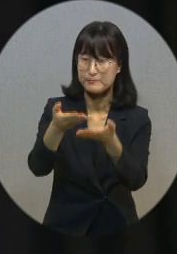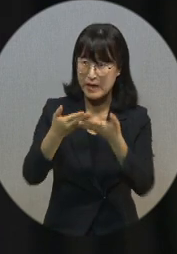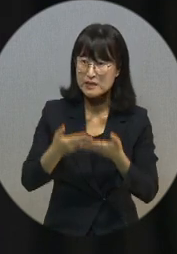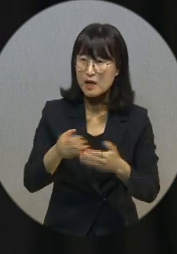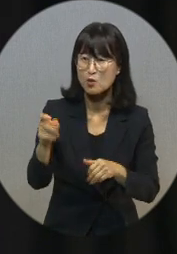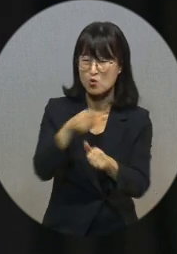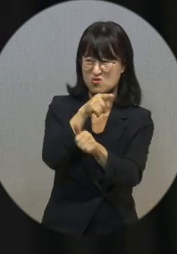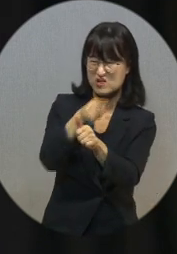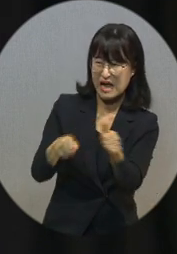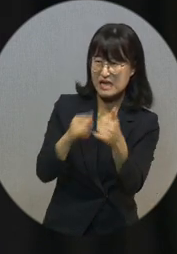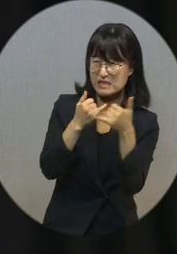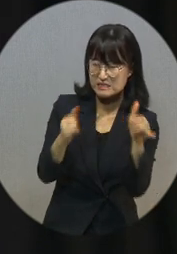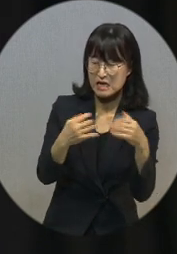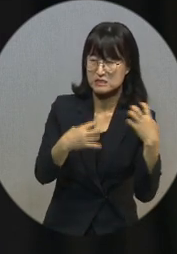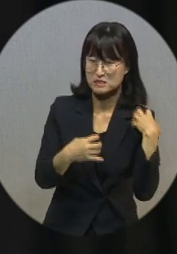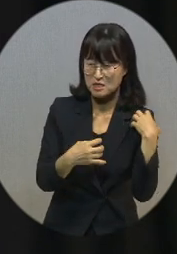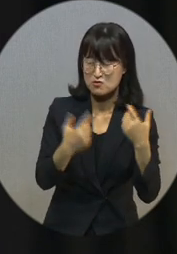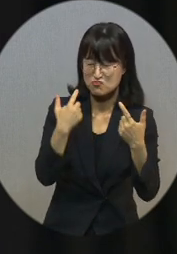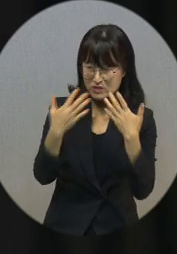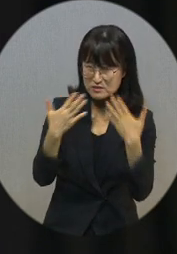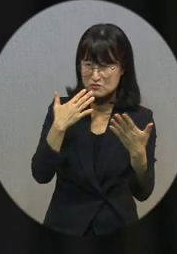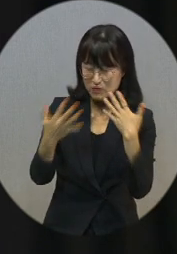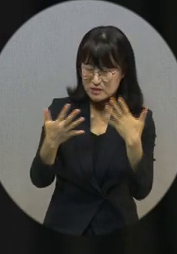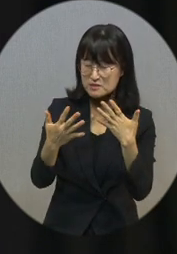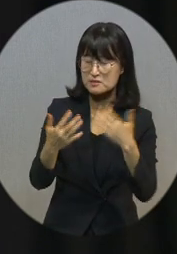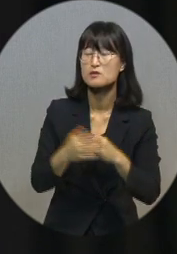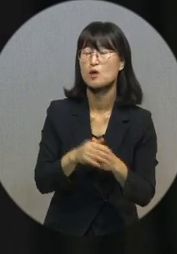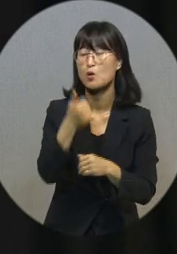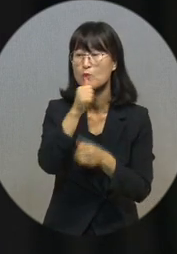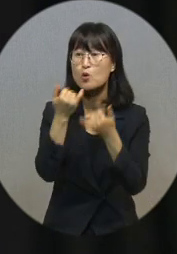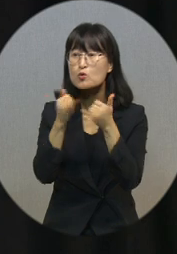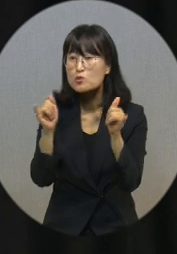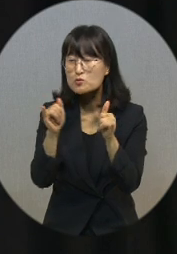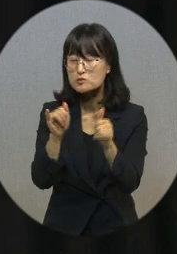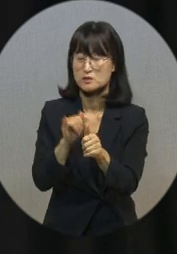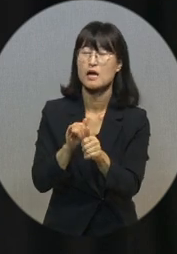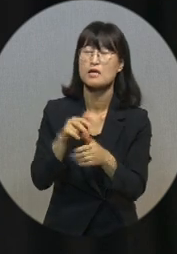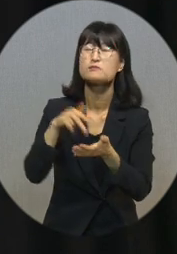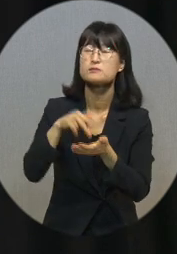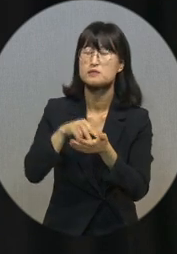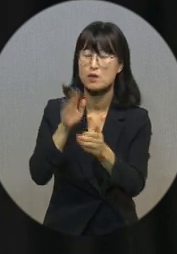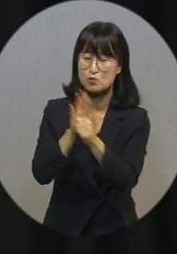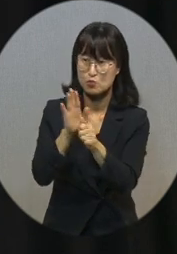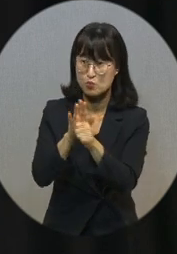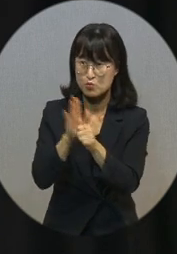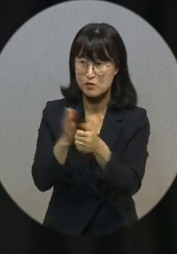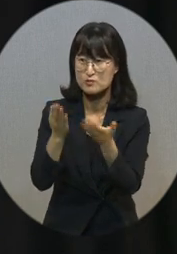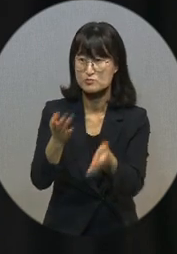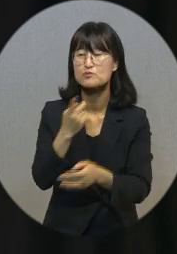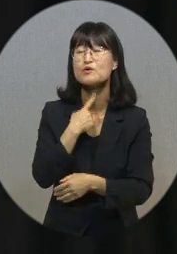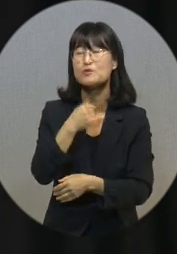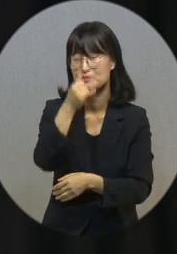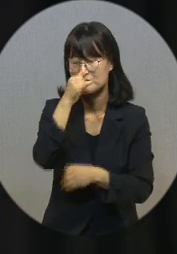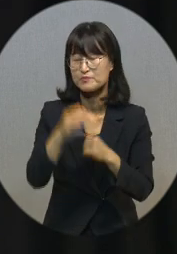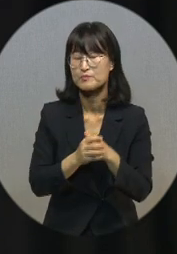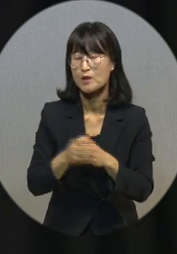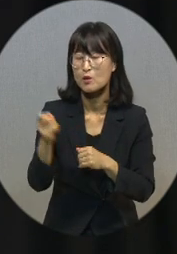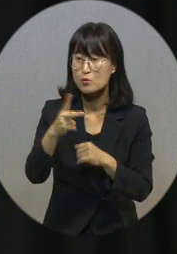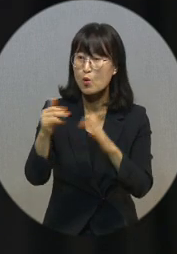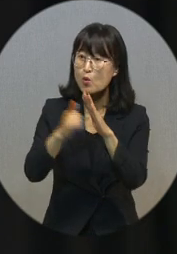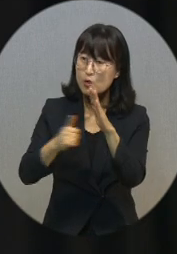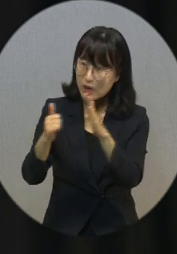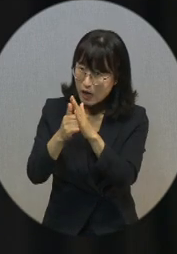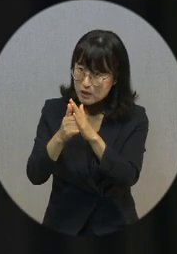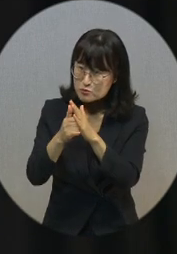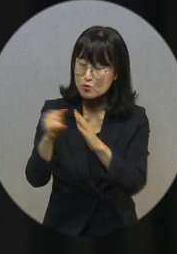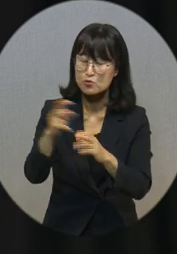쪽의 책임을 명확하게 하는 부분들은 제가 변호사로서 도와드릴 수 있는 부분이지만 네. 또 어떻게 보면은 가족과 장애인분들은